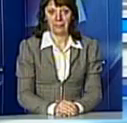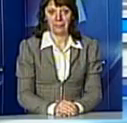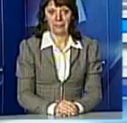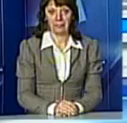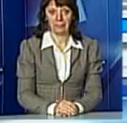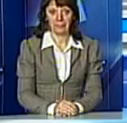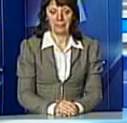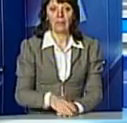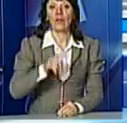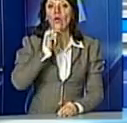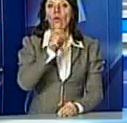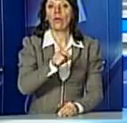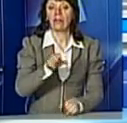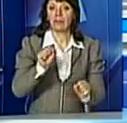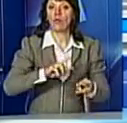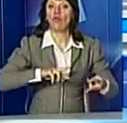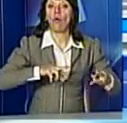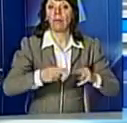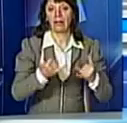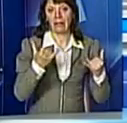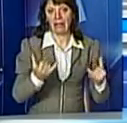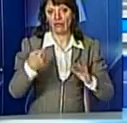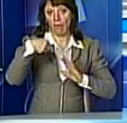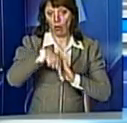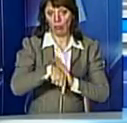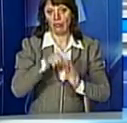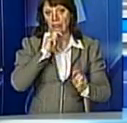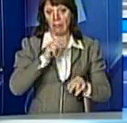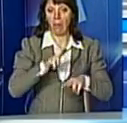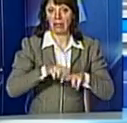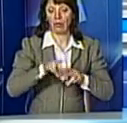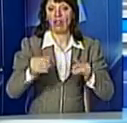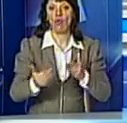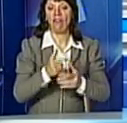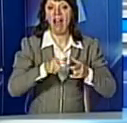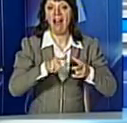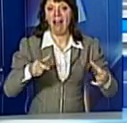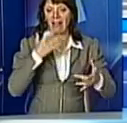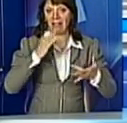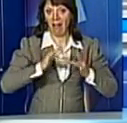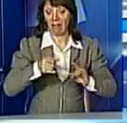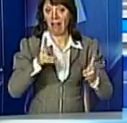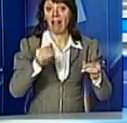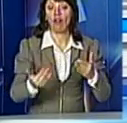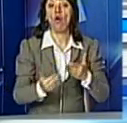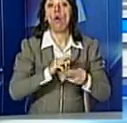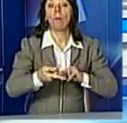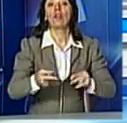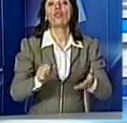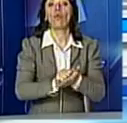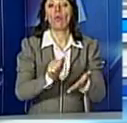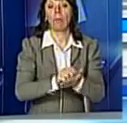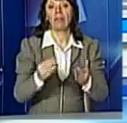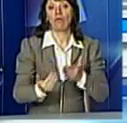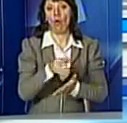вас українці зможуть обміняти нинішні внутрішні паспорти на нові id-картки однак обмін документів нового зразка